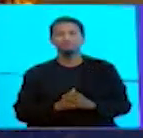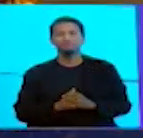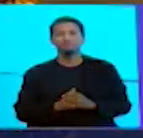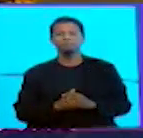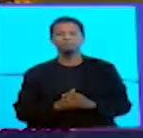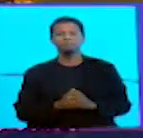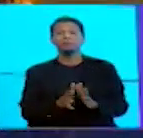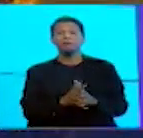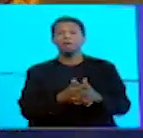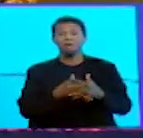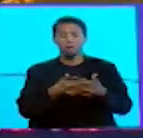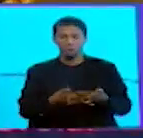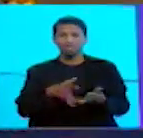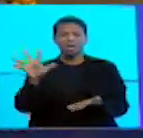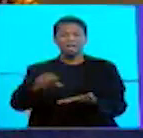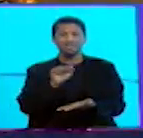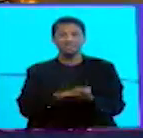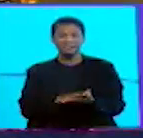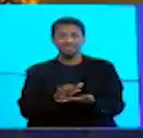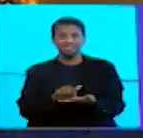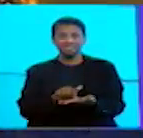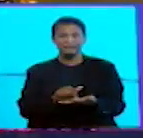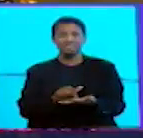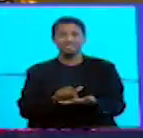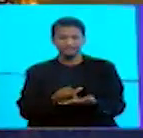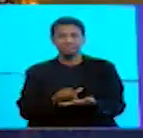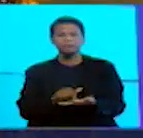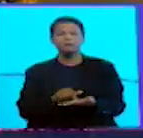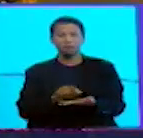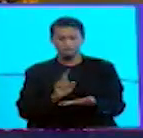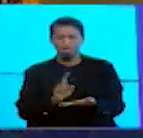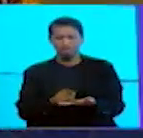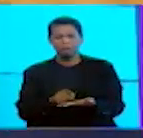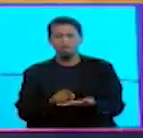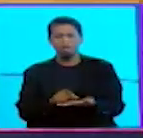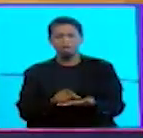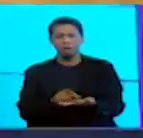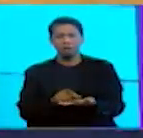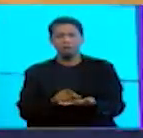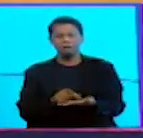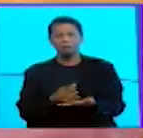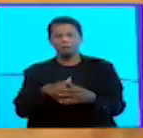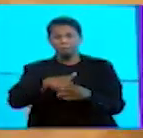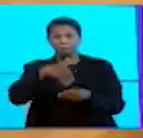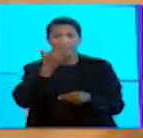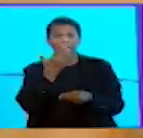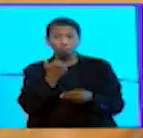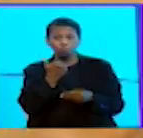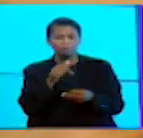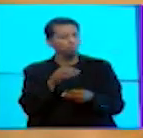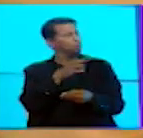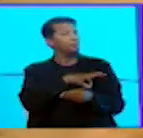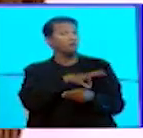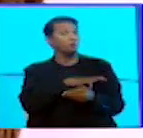hadis mempunyai manfaat. Bukan itu saja ya, artinya di dalam madu ini pun ternyata berbagai macam unsur zat gizi juga